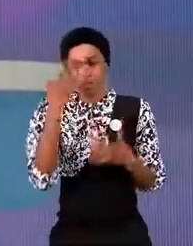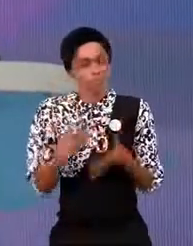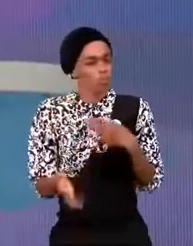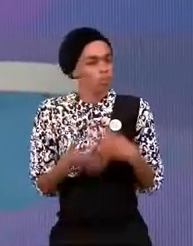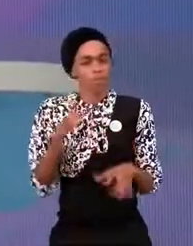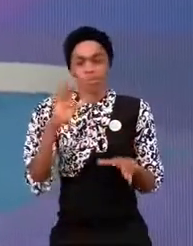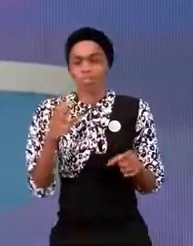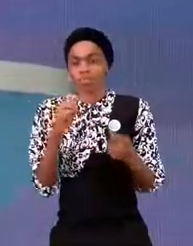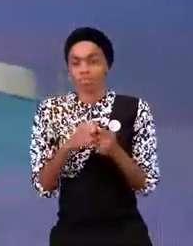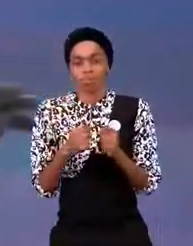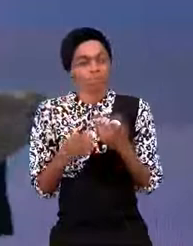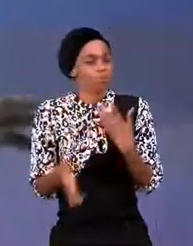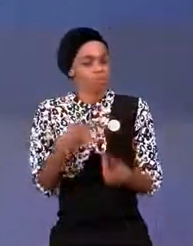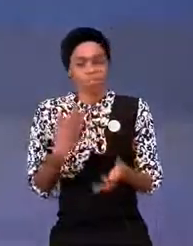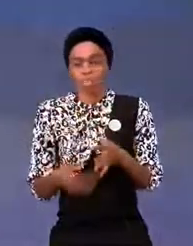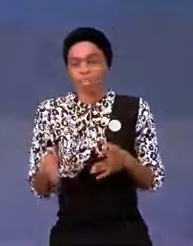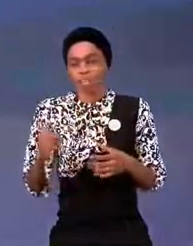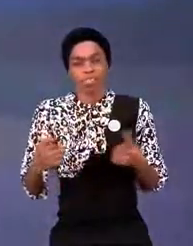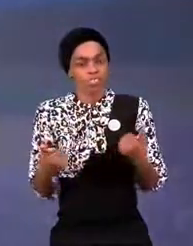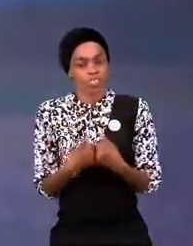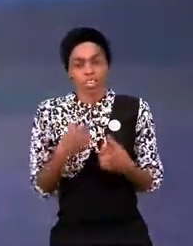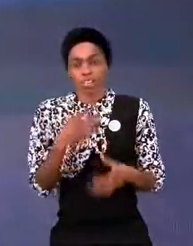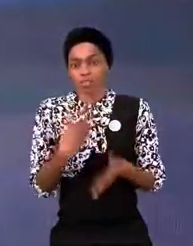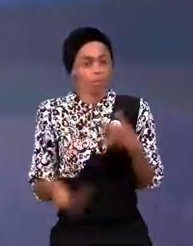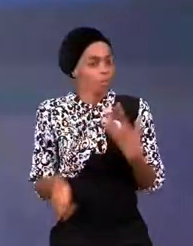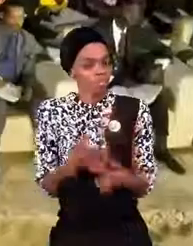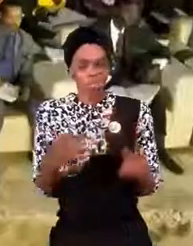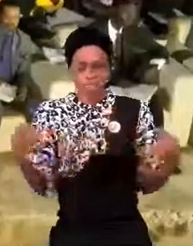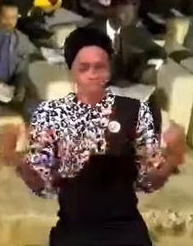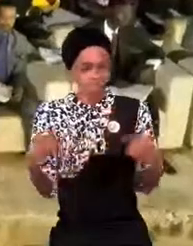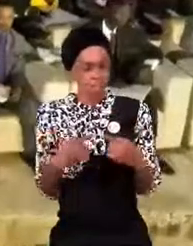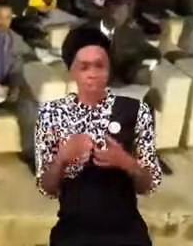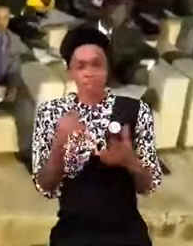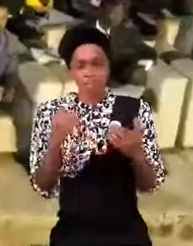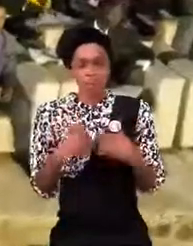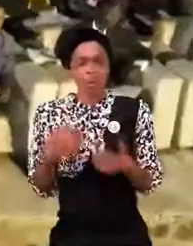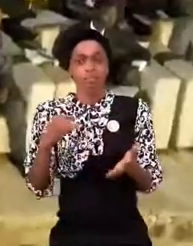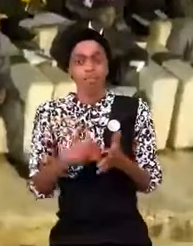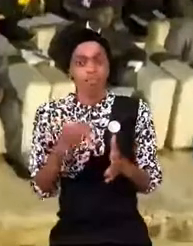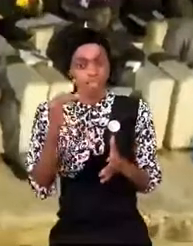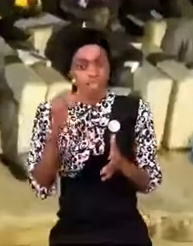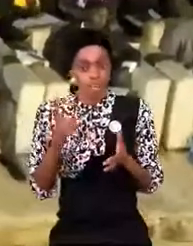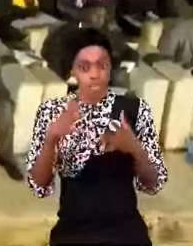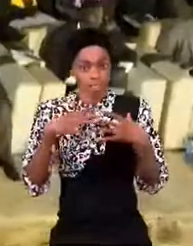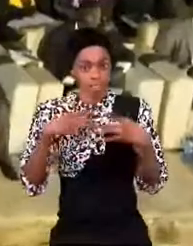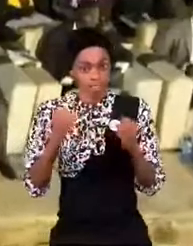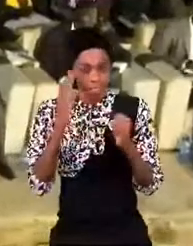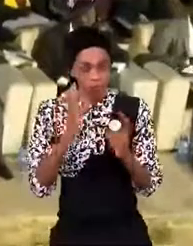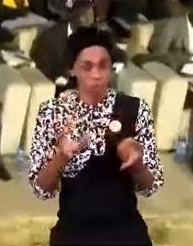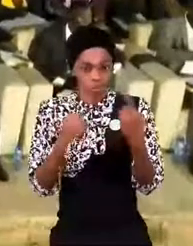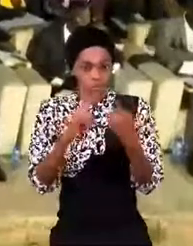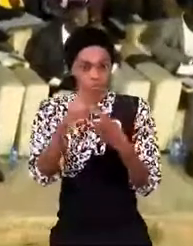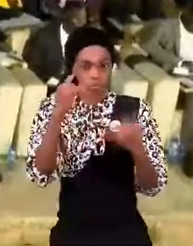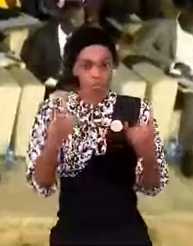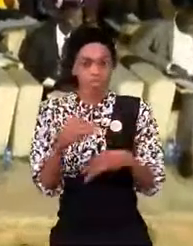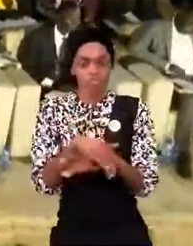maladie et ton infirmité, quel que soit, il viendra vers toi ce soir au nom de Jésus. On dit, et